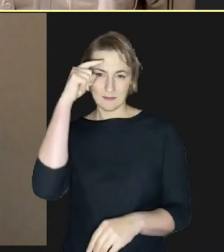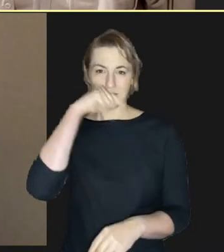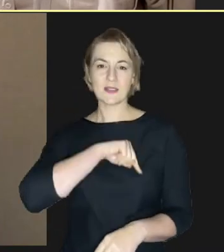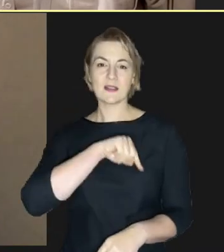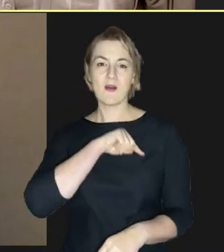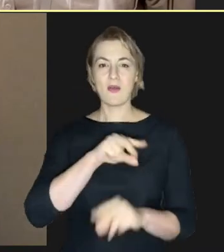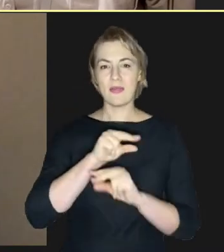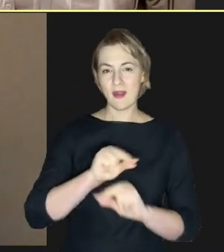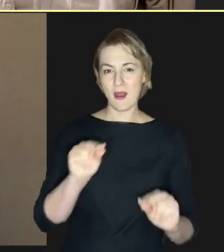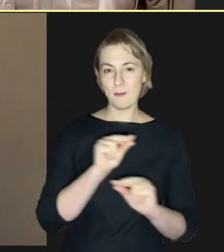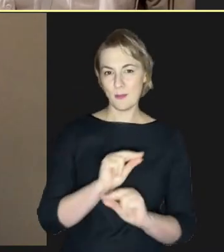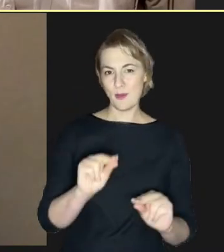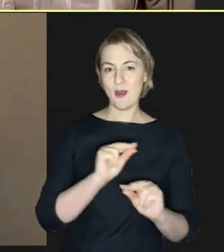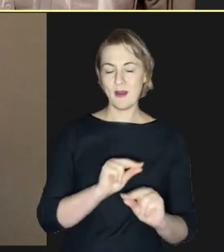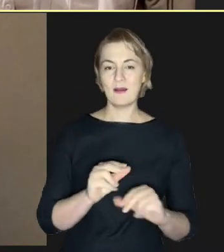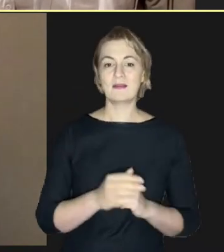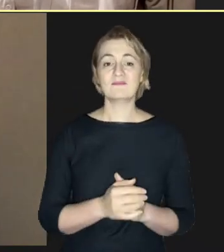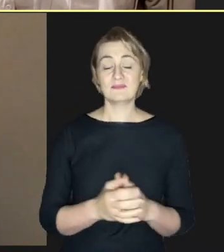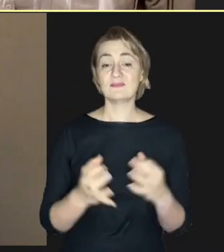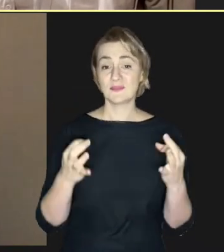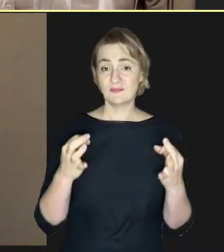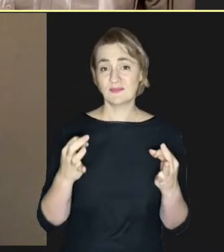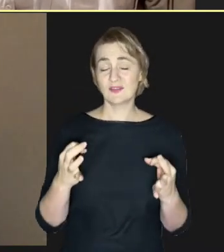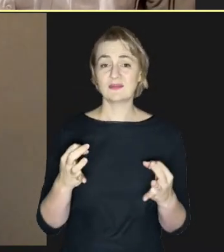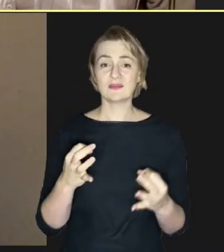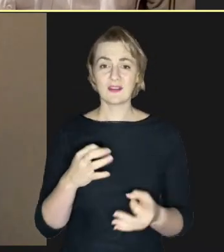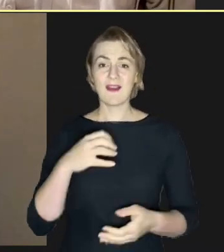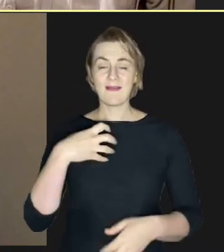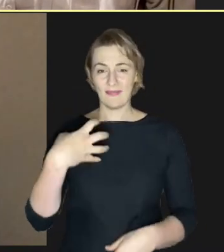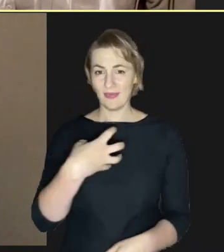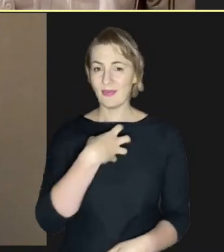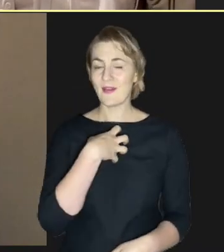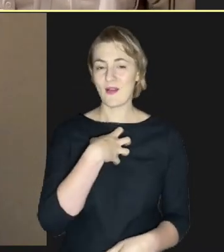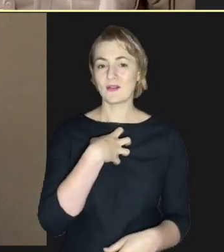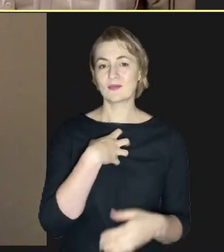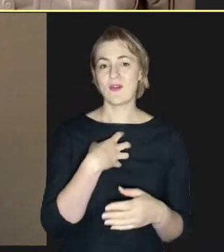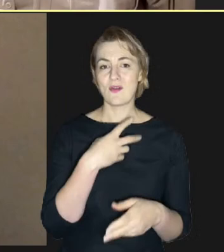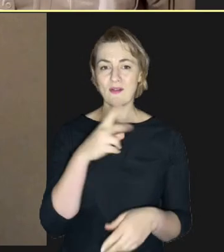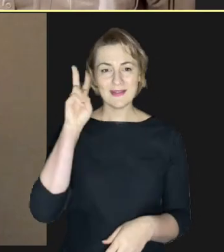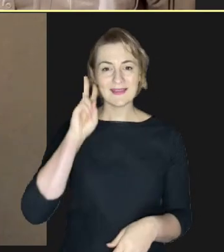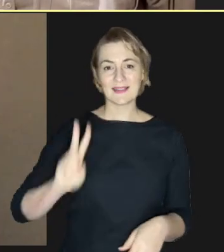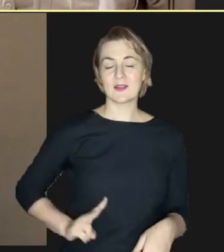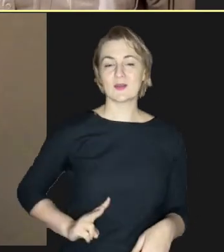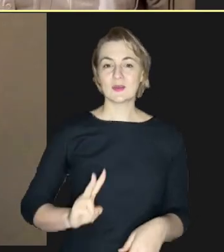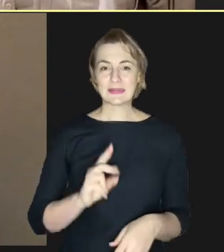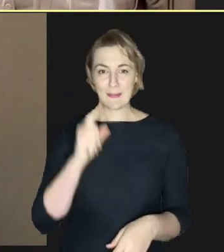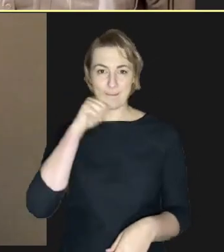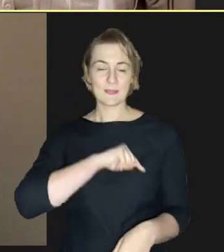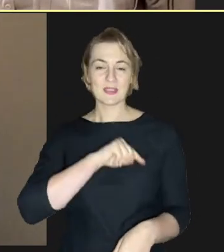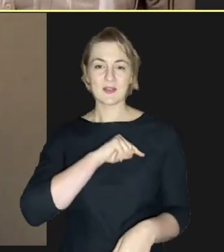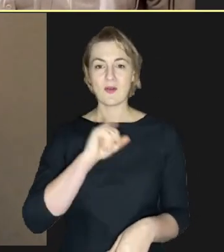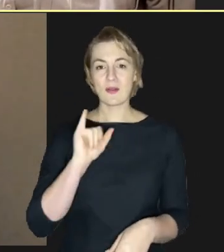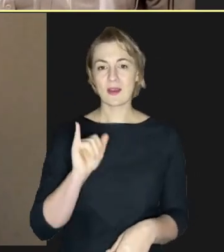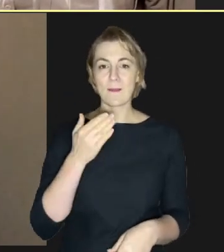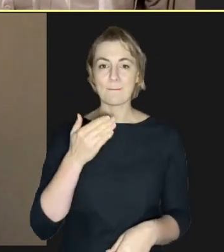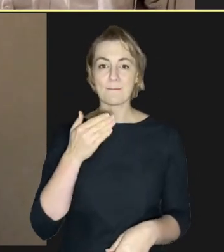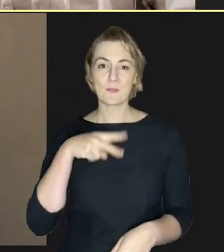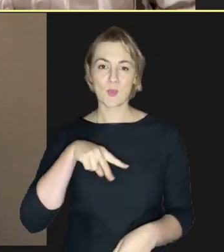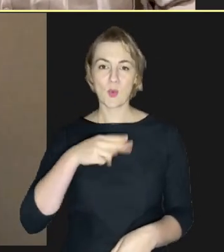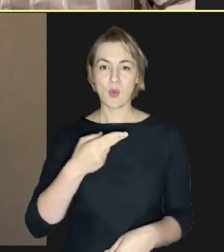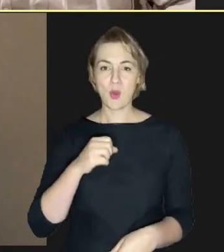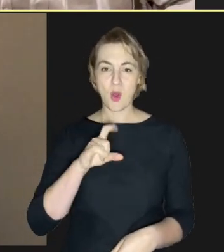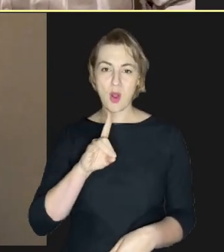Obecnie jesteś dyrektorem Instytutu Psychoimmunologii, który współzakładałeś